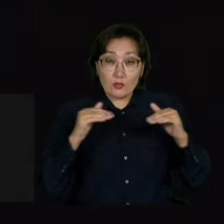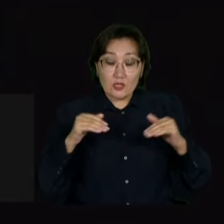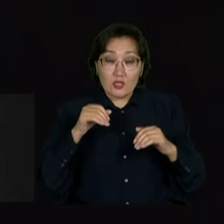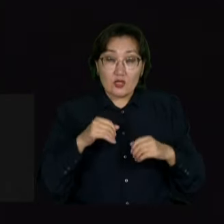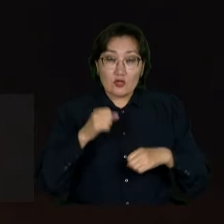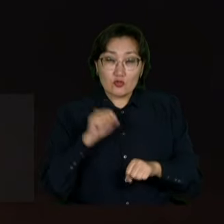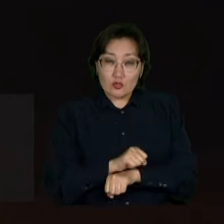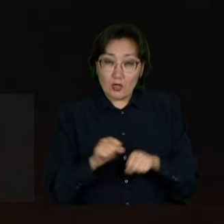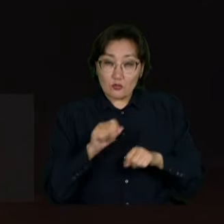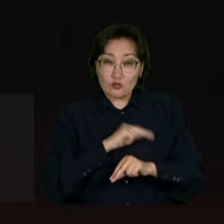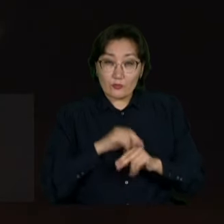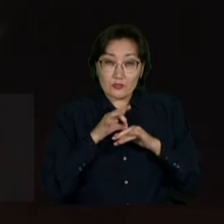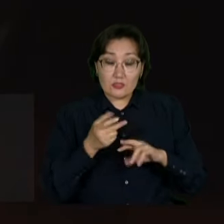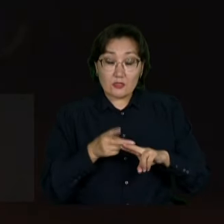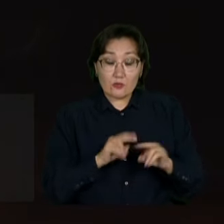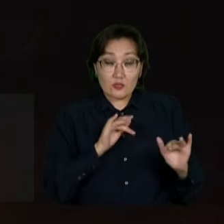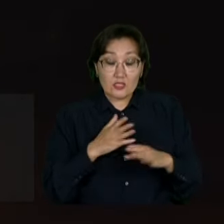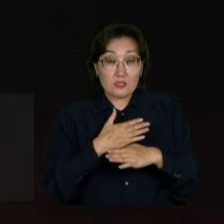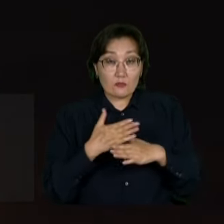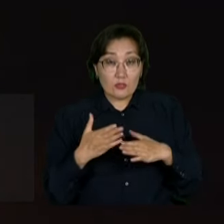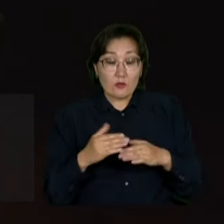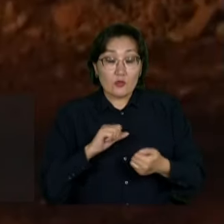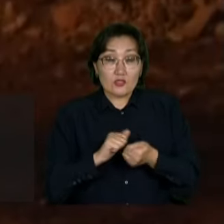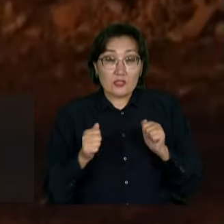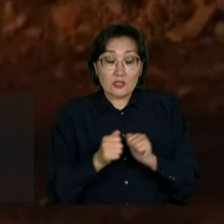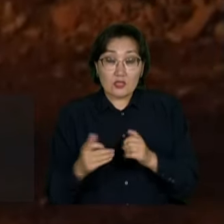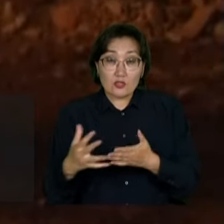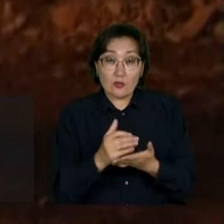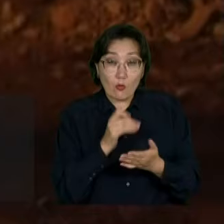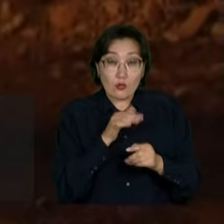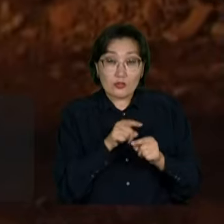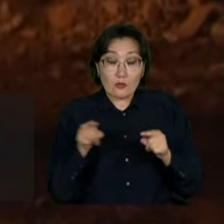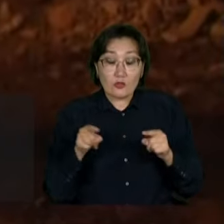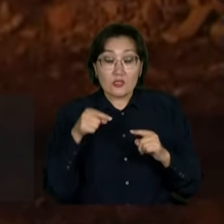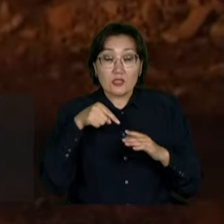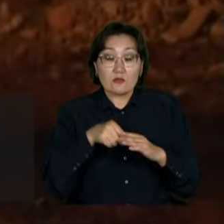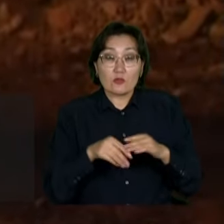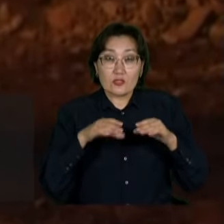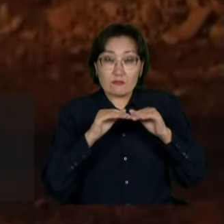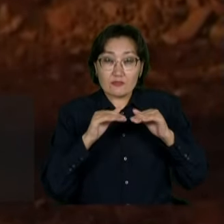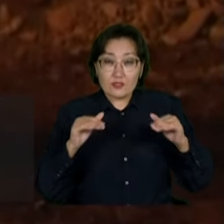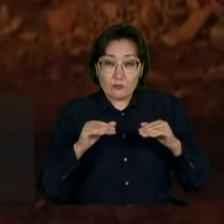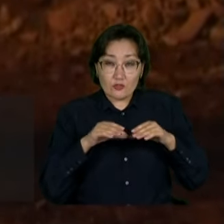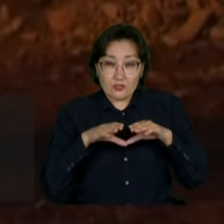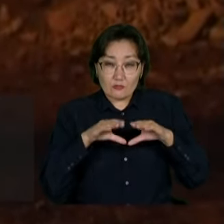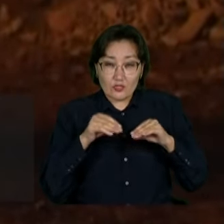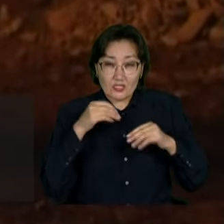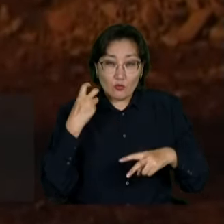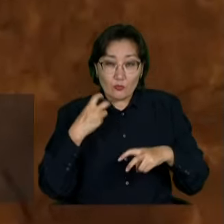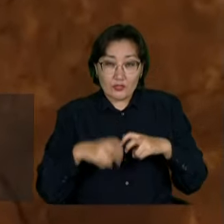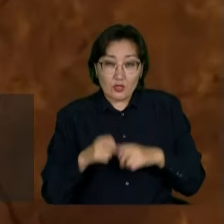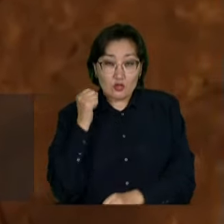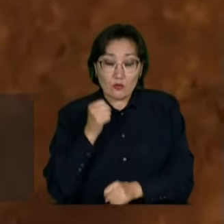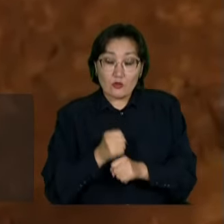жұмыстары жүргізілген еді. Аталған әрекеттен кейін тастарды жинау кезінде тау-кен жынысының кесегі опырылып кетіп жұмысшының үстіне